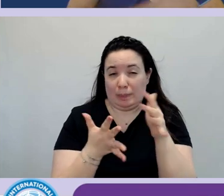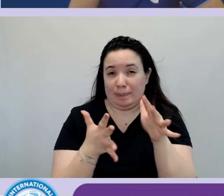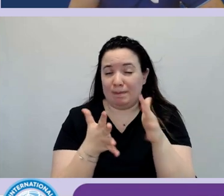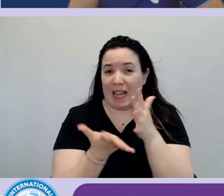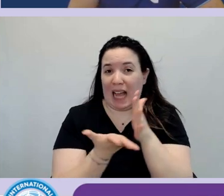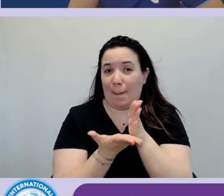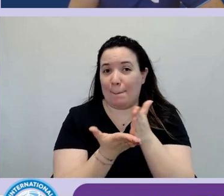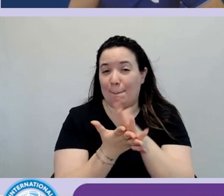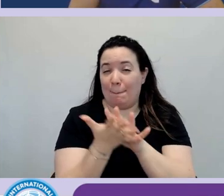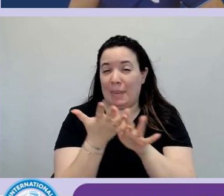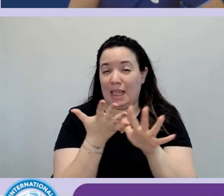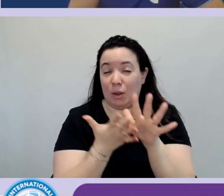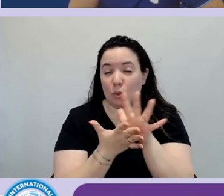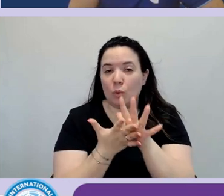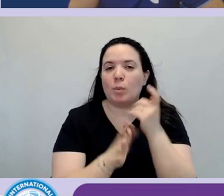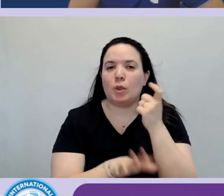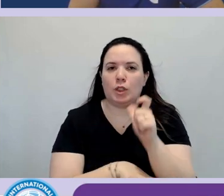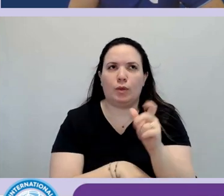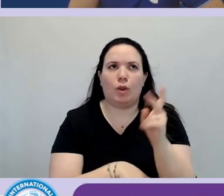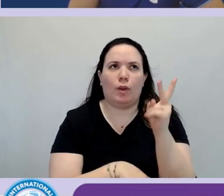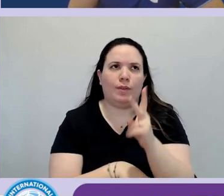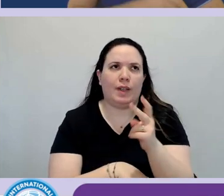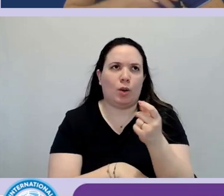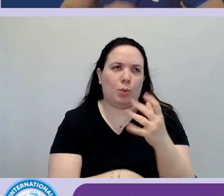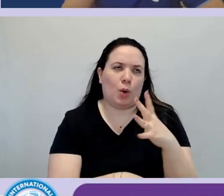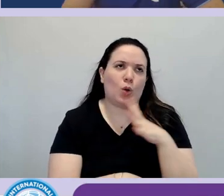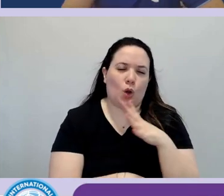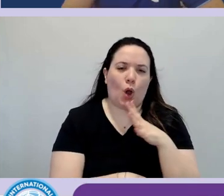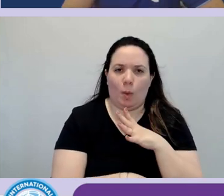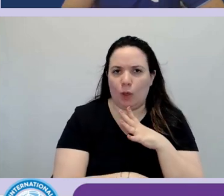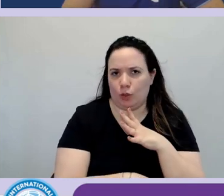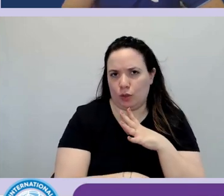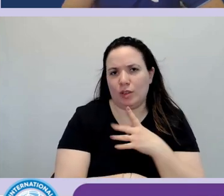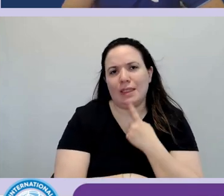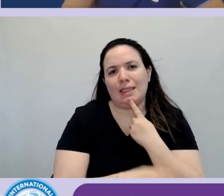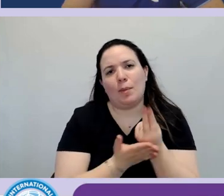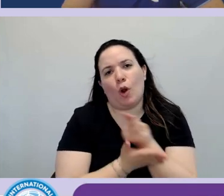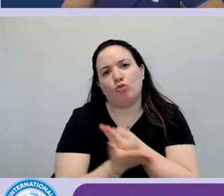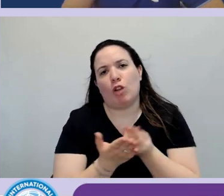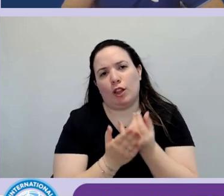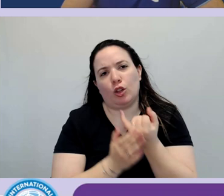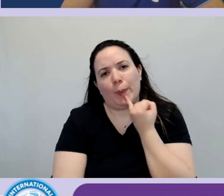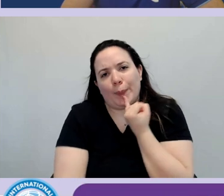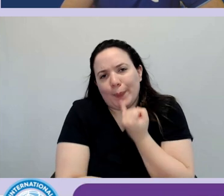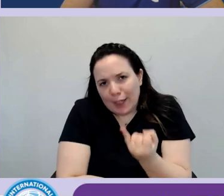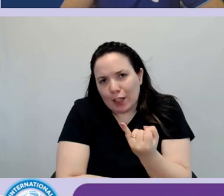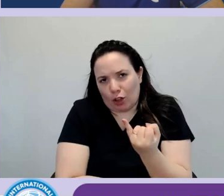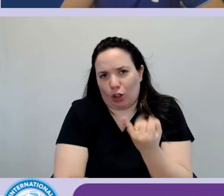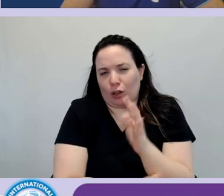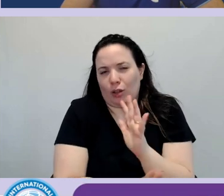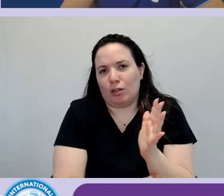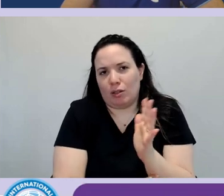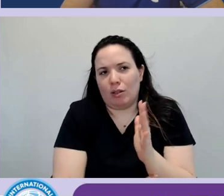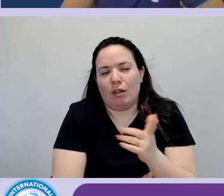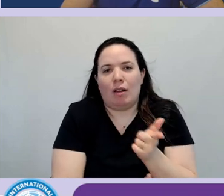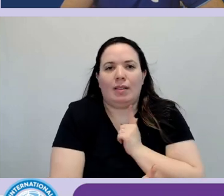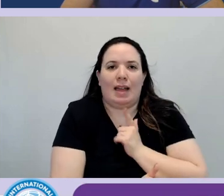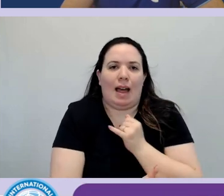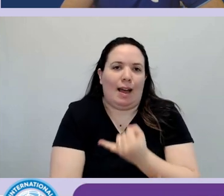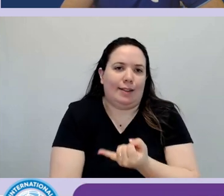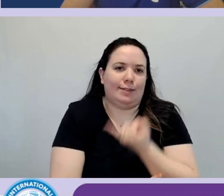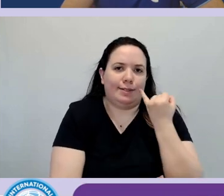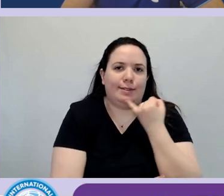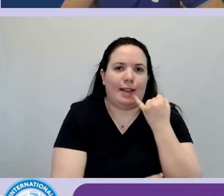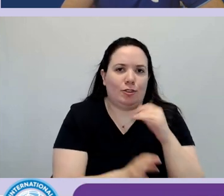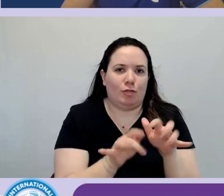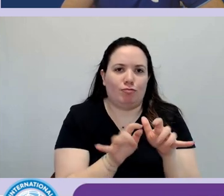da un certo punto di vista è comodo giustamente per piccoli progetti Perché si ha la possibilità